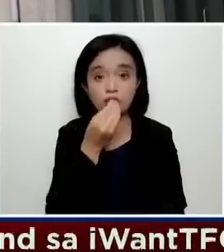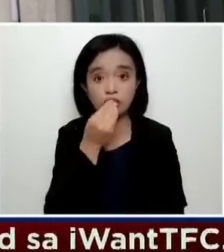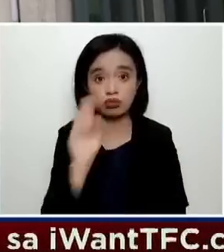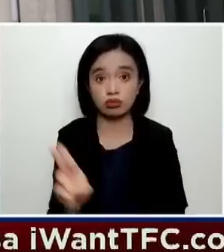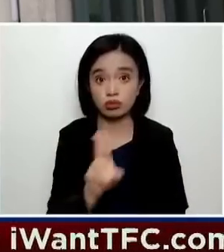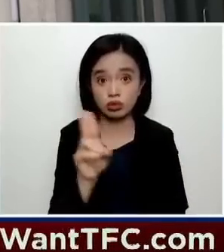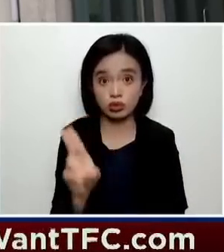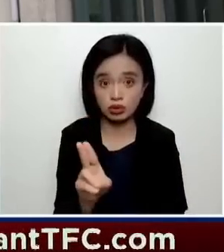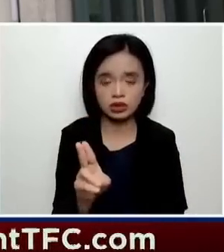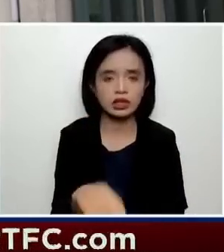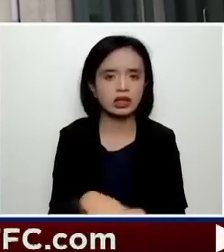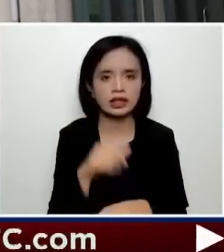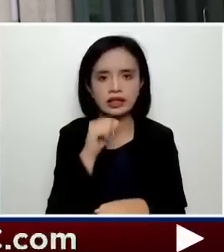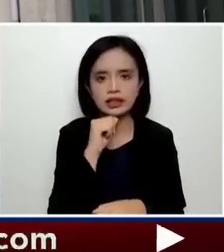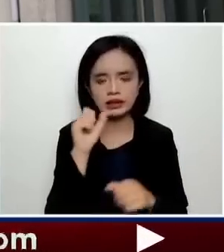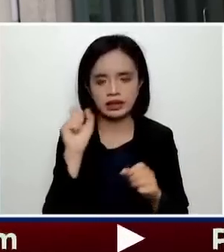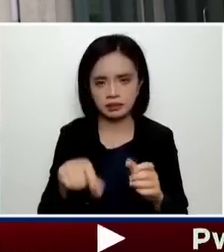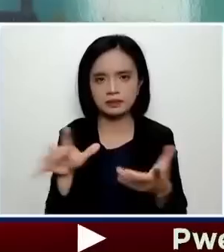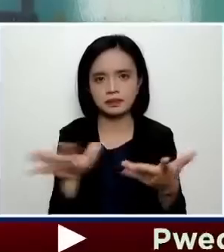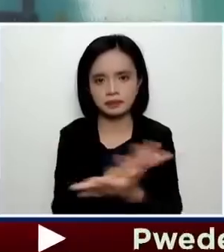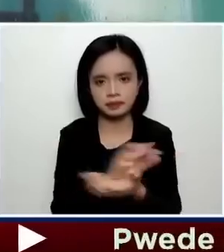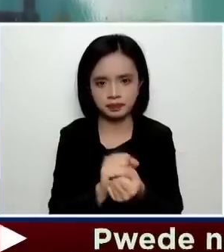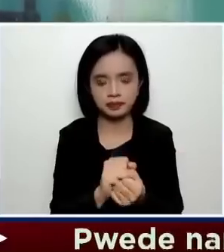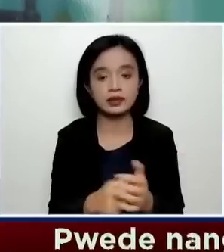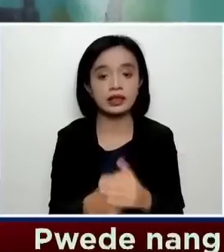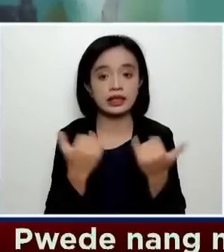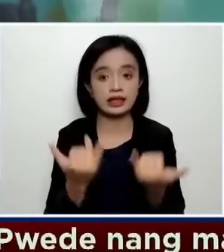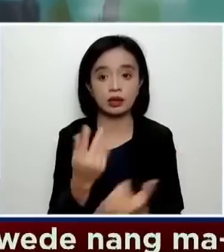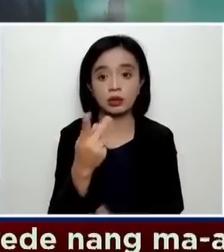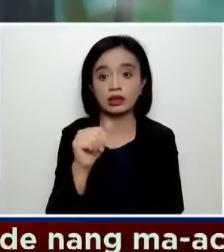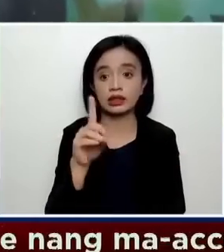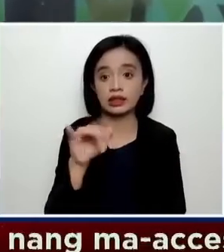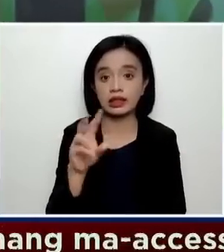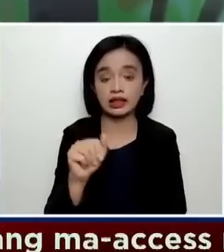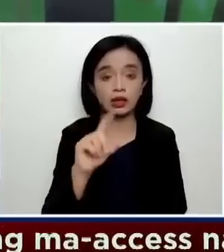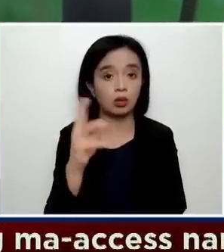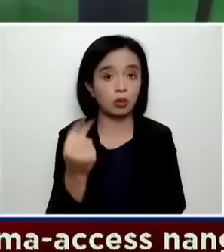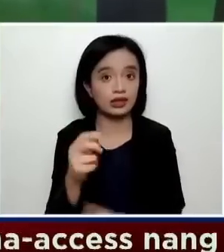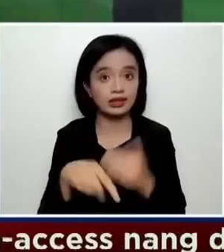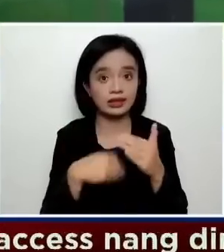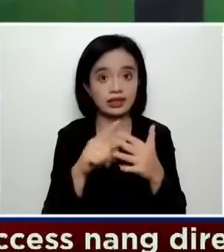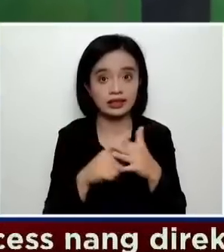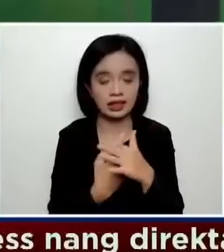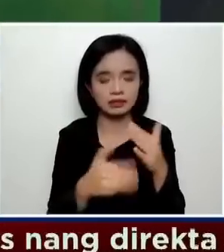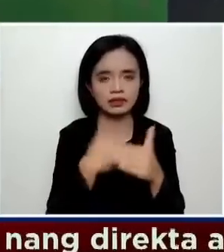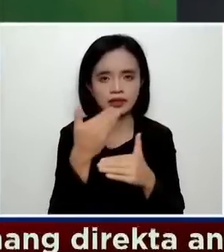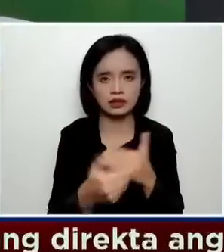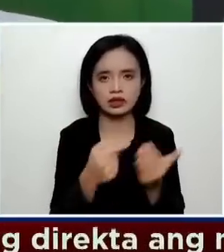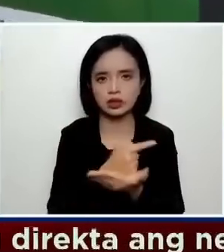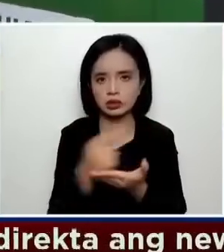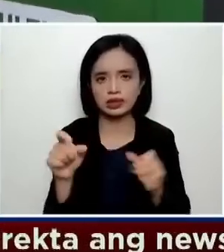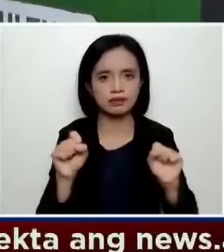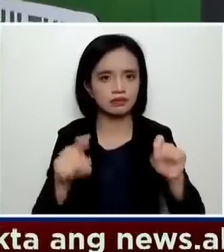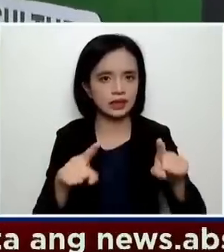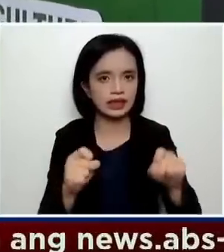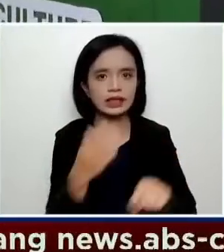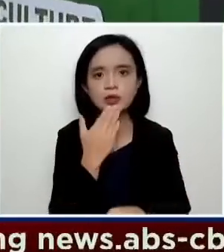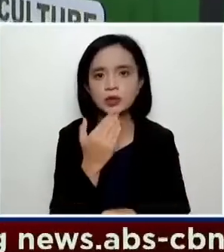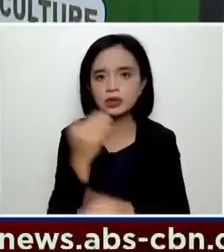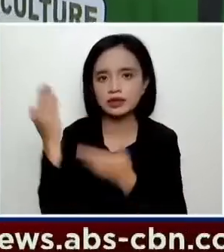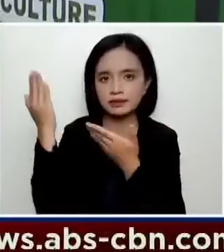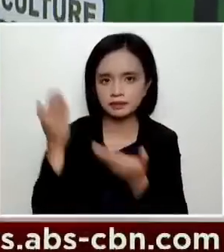na maibenta sa kadiwa ang smuggled sugar simula sa susunod na linggo. Jervis Manahan, ABS-CBN